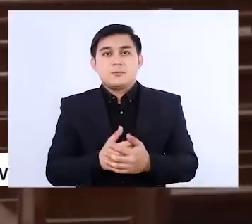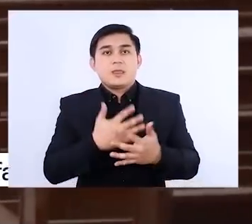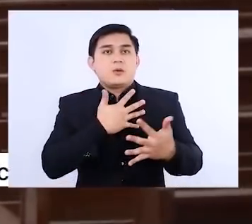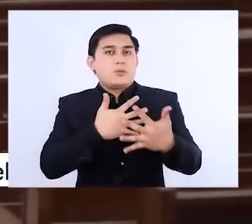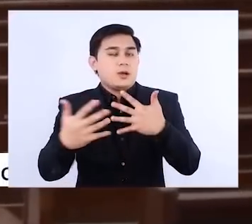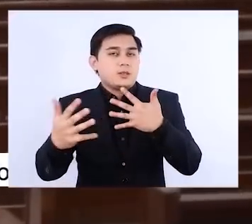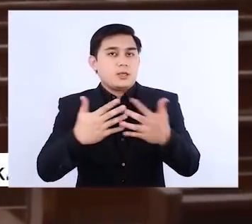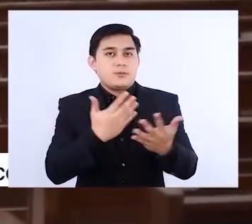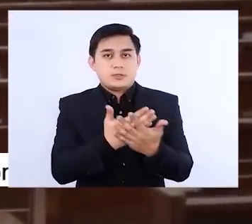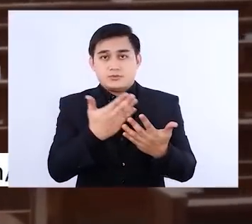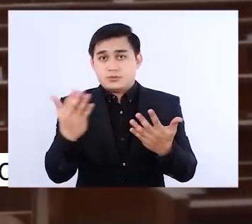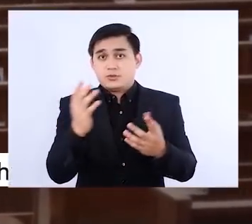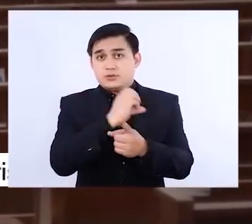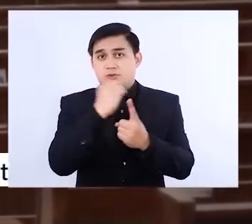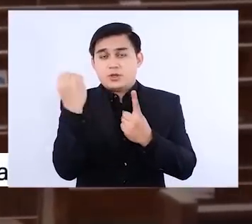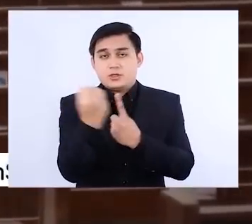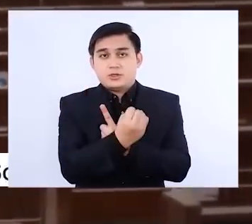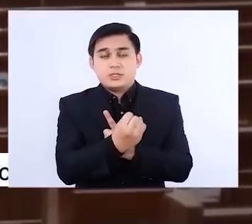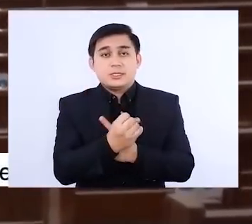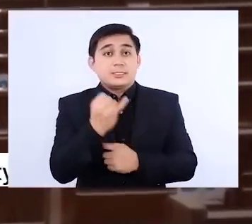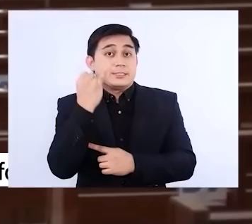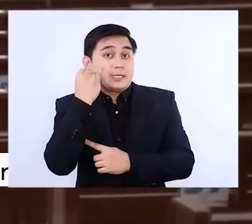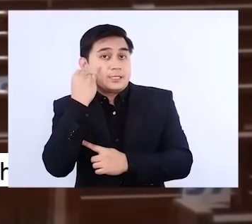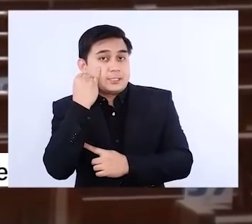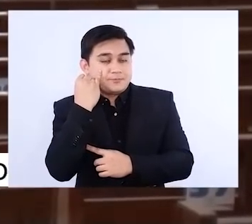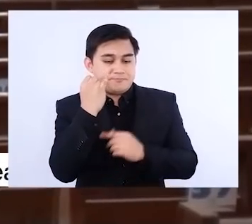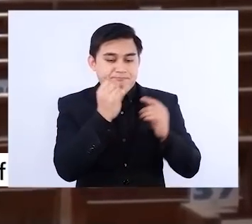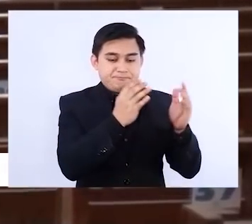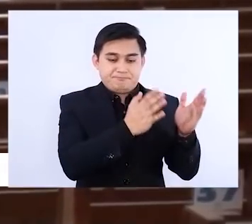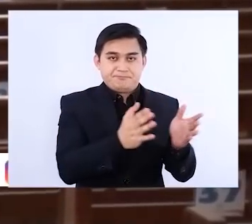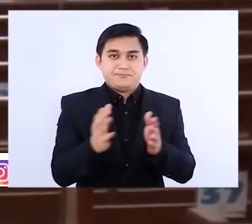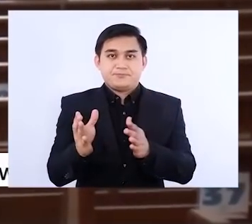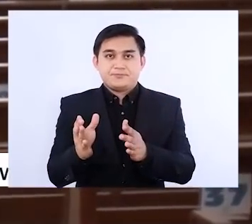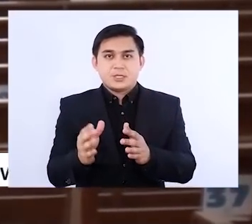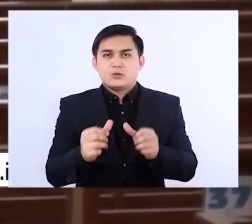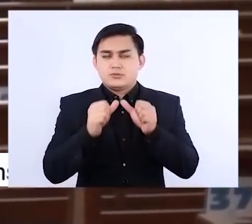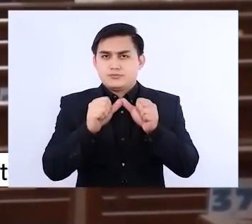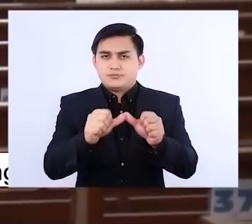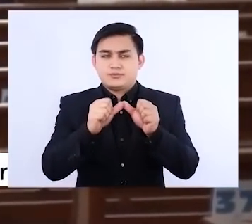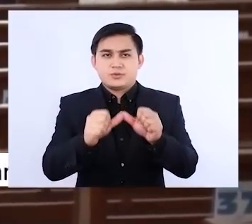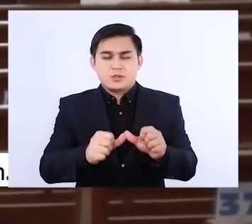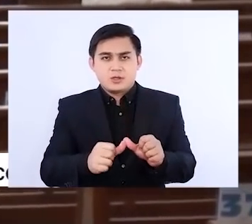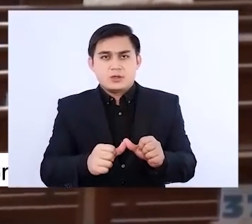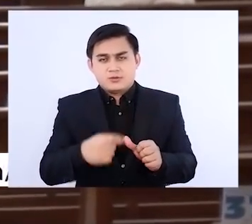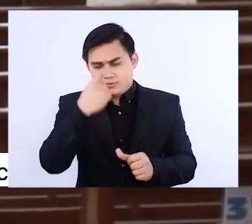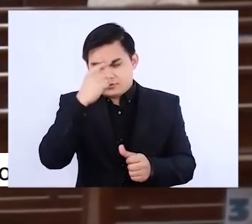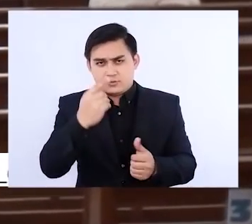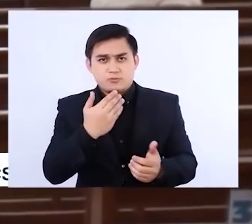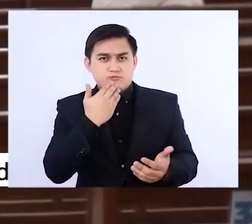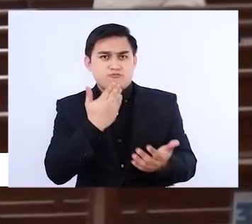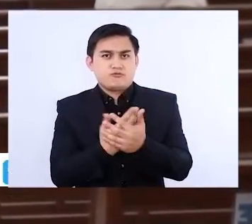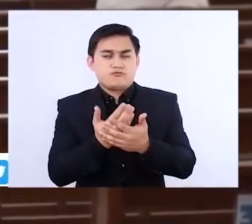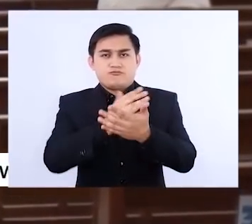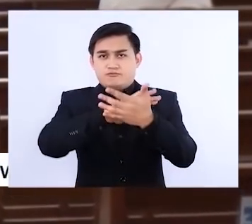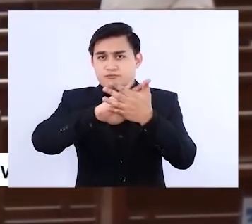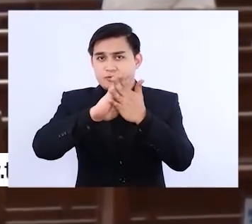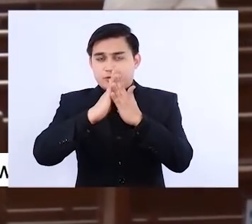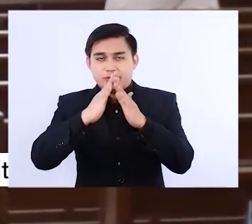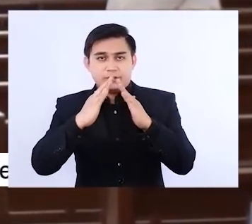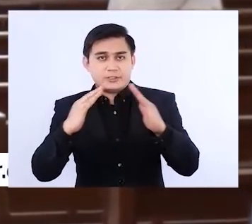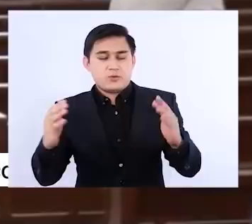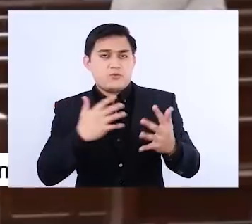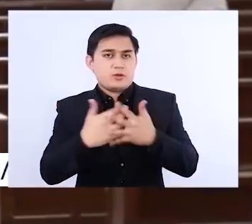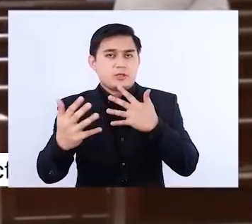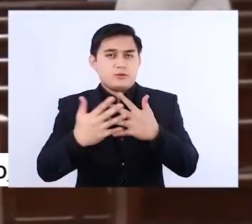Anumang bagay o sitwasyon kapag pinaghandaan, nagsusulong ito para sa isang maayos at payapang sitwasyon anumang kalamidad